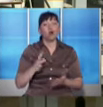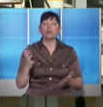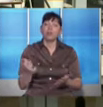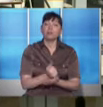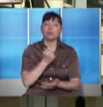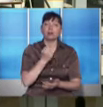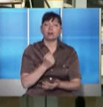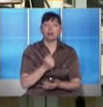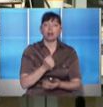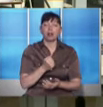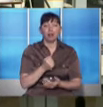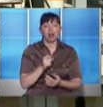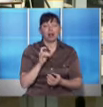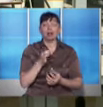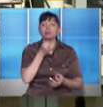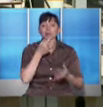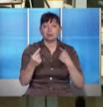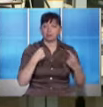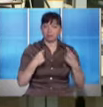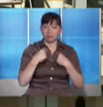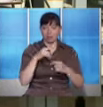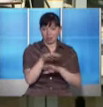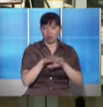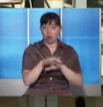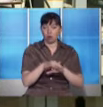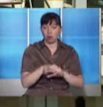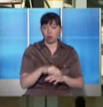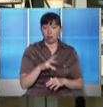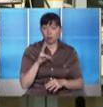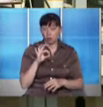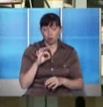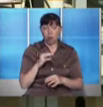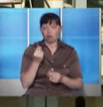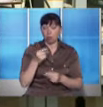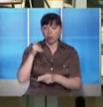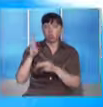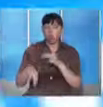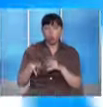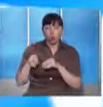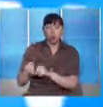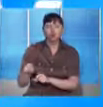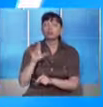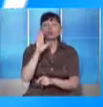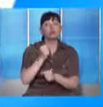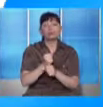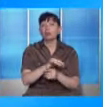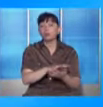câștigat simpatiile. Dar banii ăștia odată și odată se termină. Și ce faceți atunci?